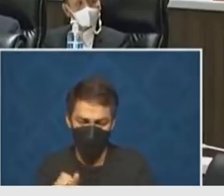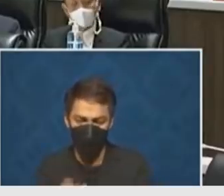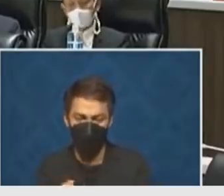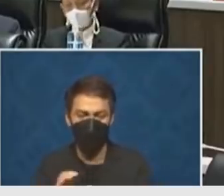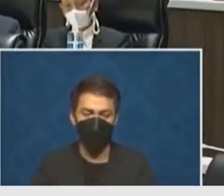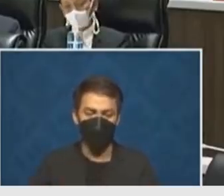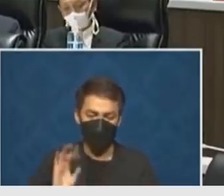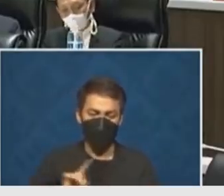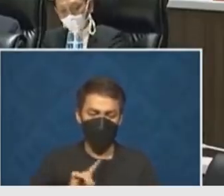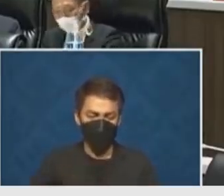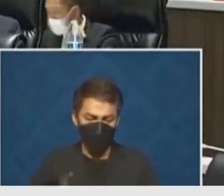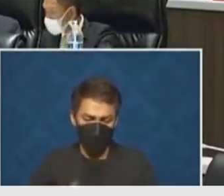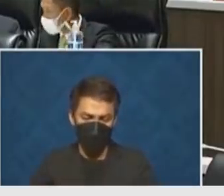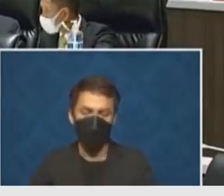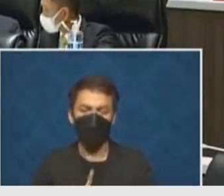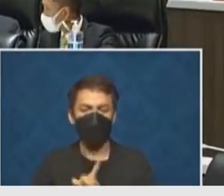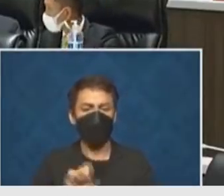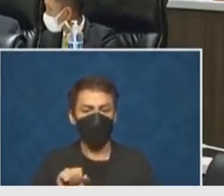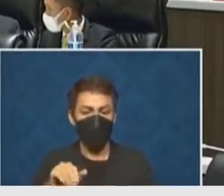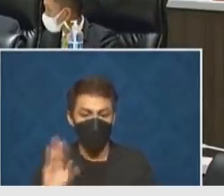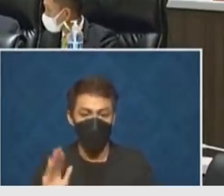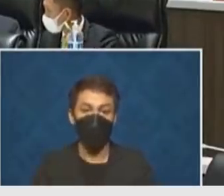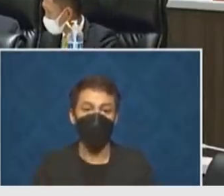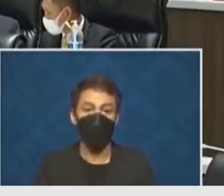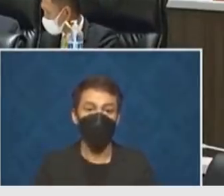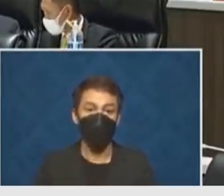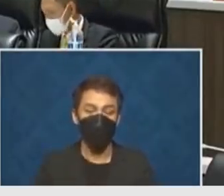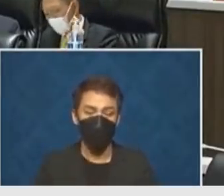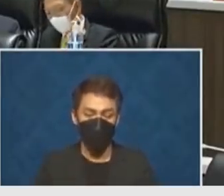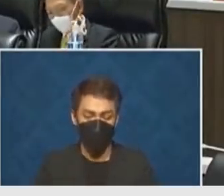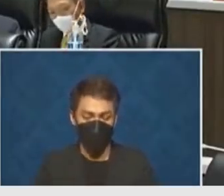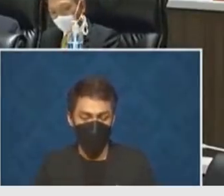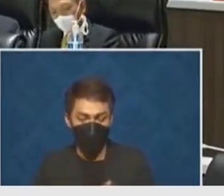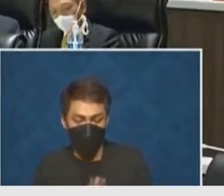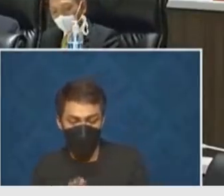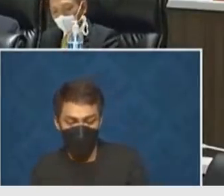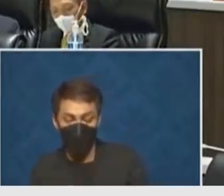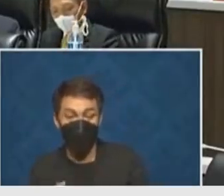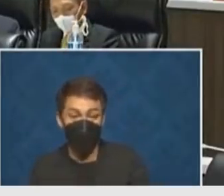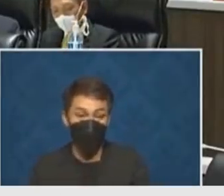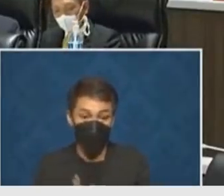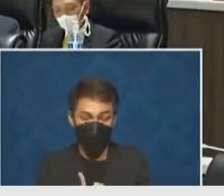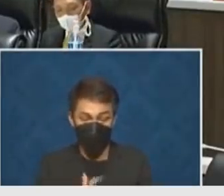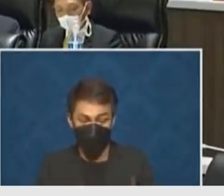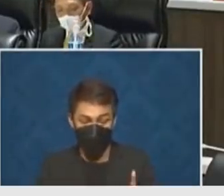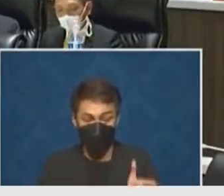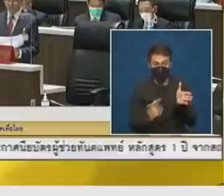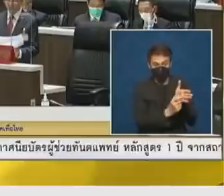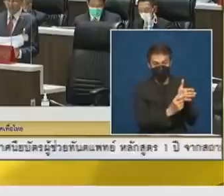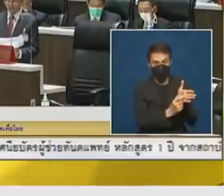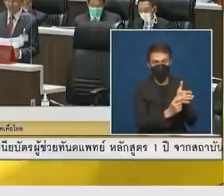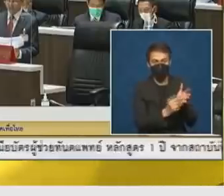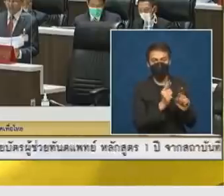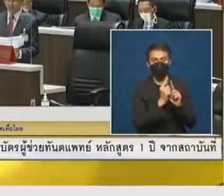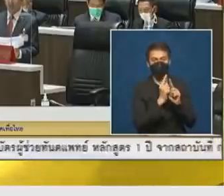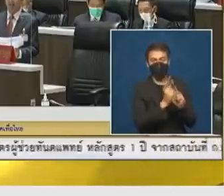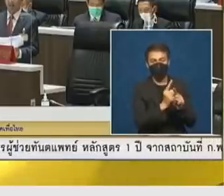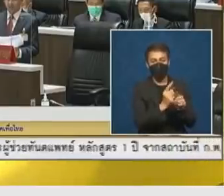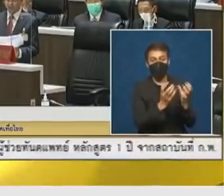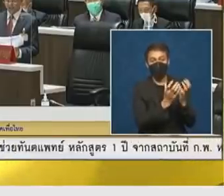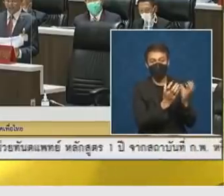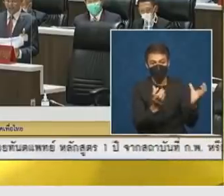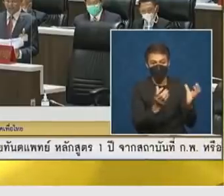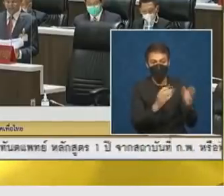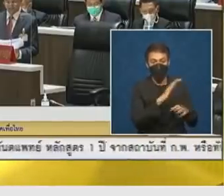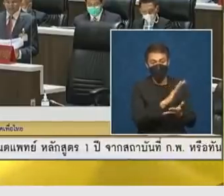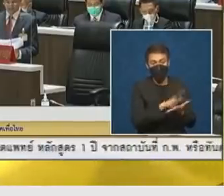20-30 ล้านคือมีการรับเงินรับทองอ่ะใช่มั้ยถ้าส.ส.มีการรับเงินรับทองเนี่ยมันเป็นเรื่องใหญ ่อืม มันเป็นเรื่อง